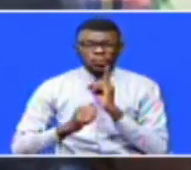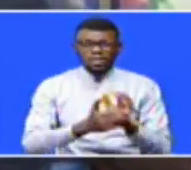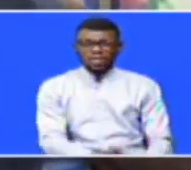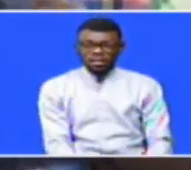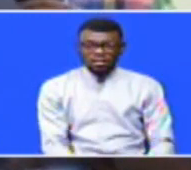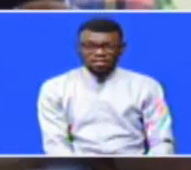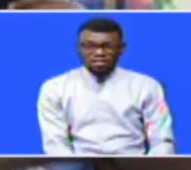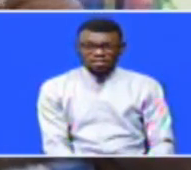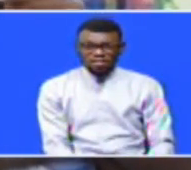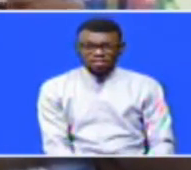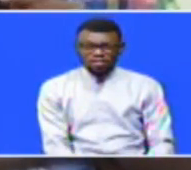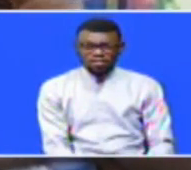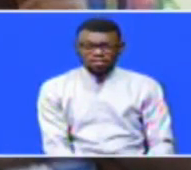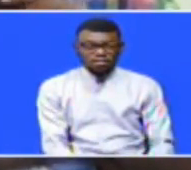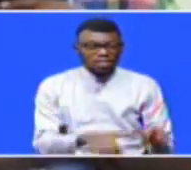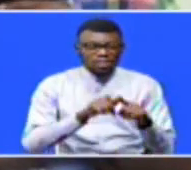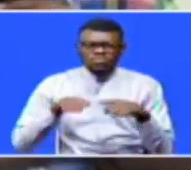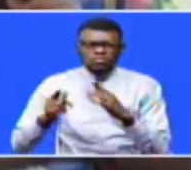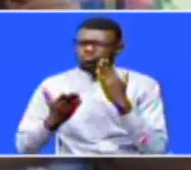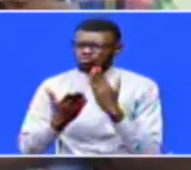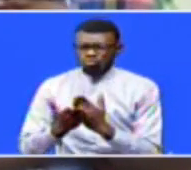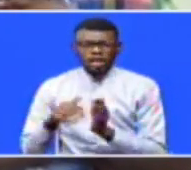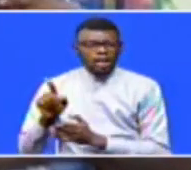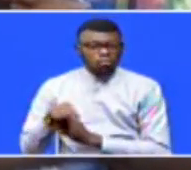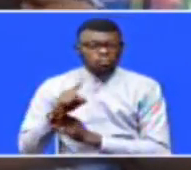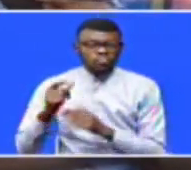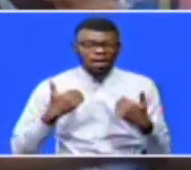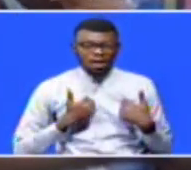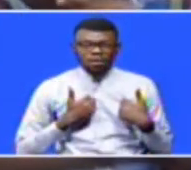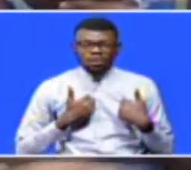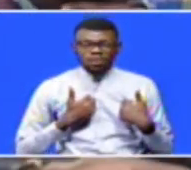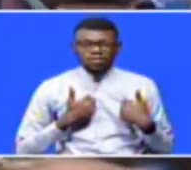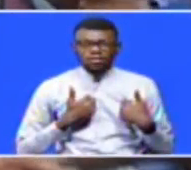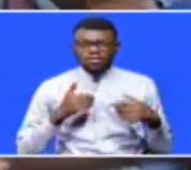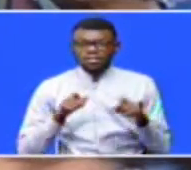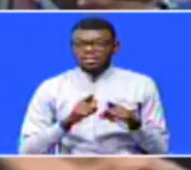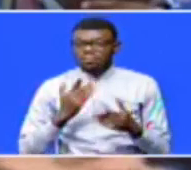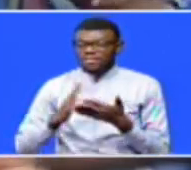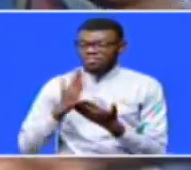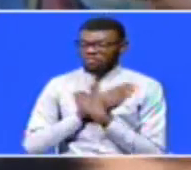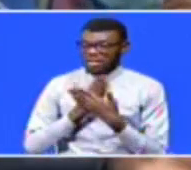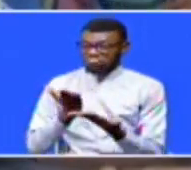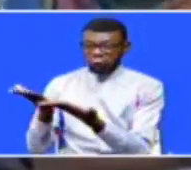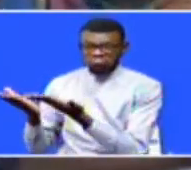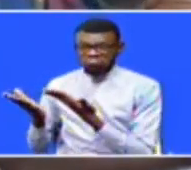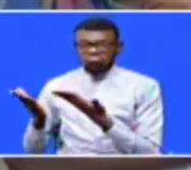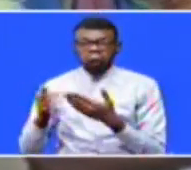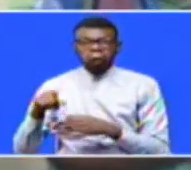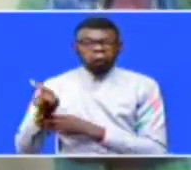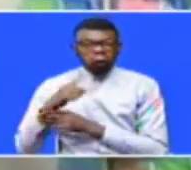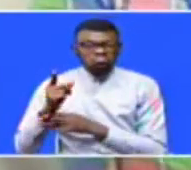today will not boast of not having committed any other offense, including alcohol, and I know some of my friends keep on getting